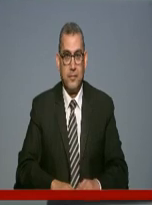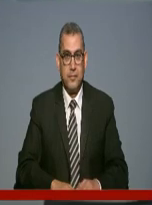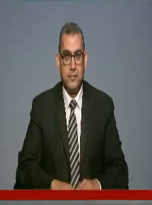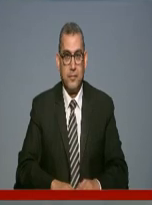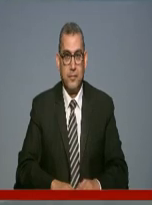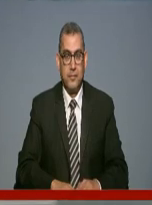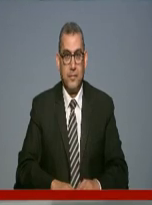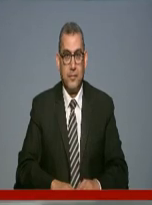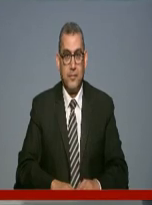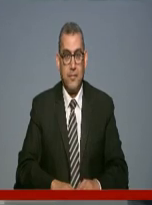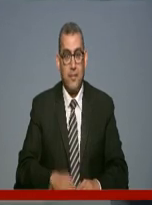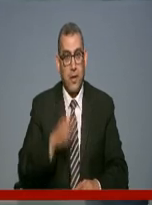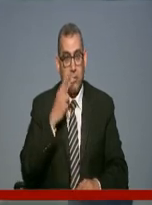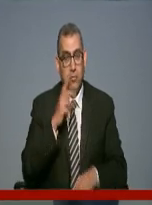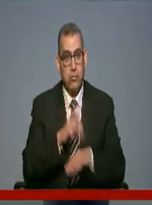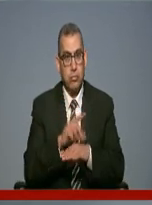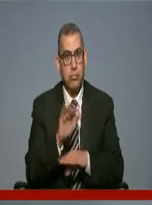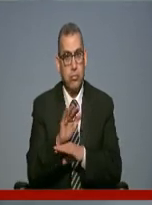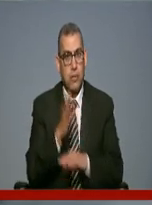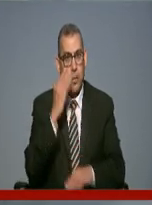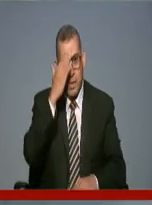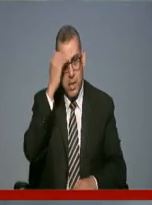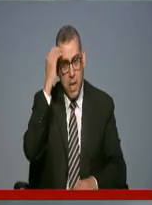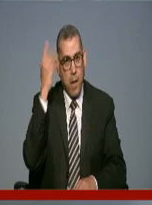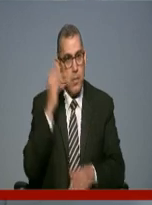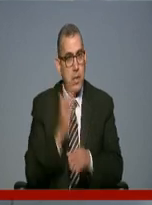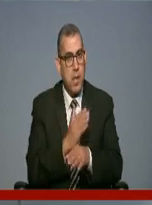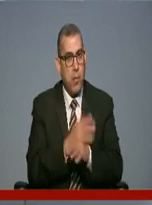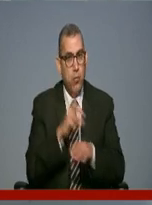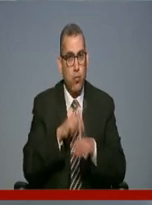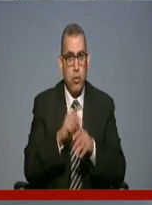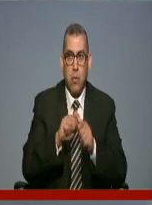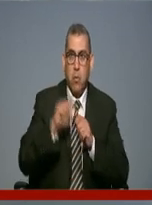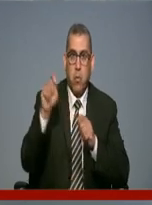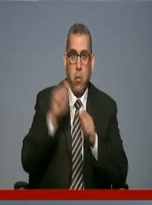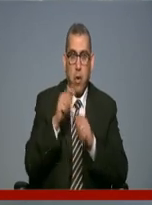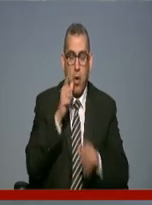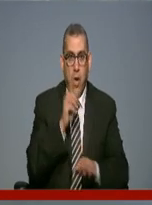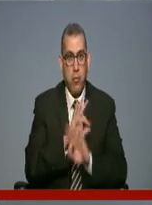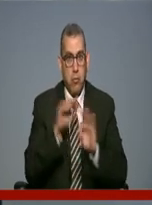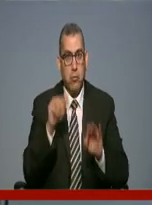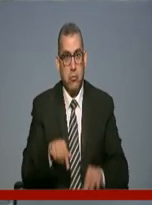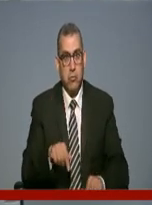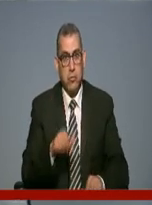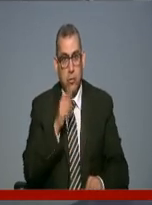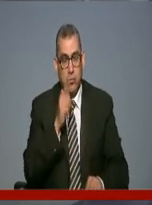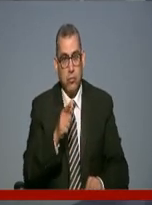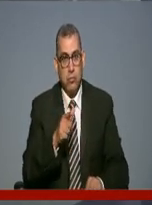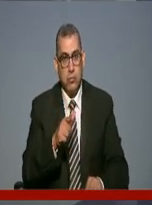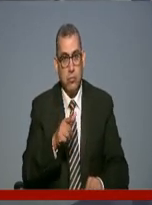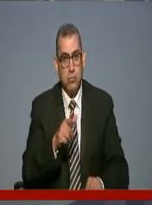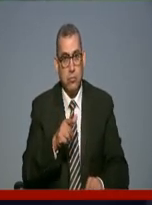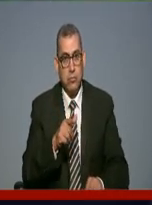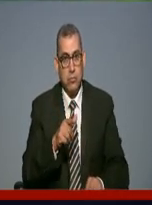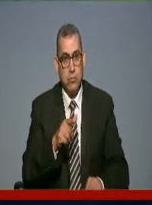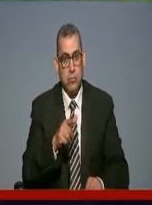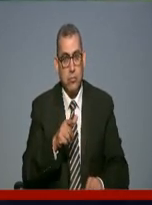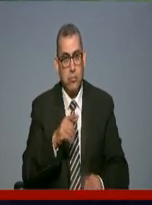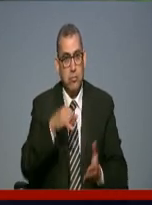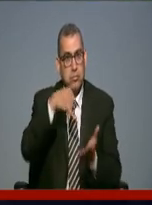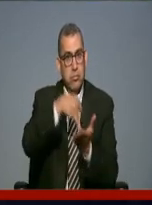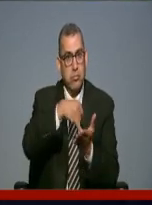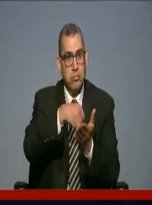حتى انه بقى عادي تنزل الصعيد تلاقي مستشفيات ومراكز طبيه عالميه في اهناسيا، عاصمه